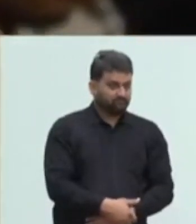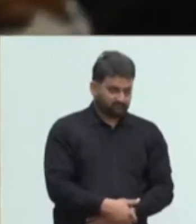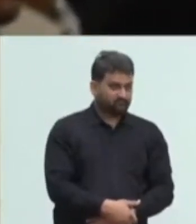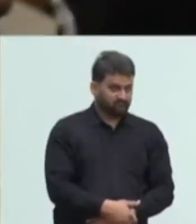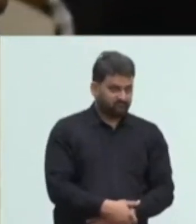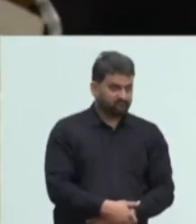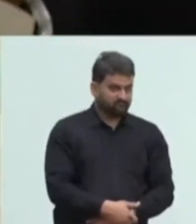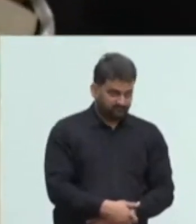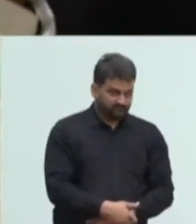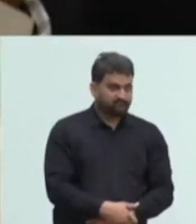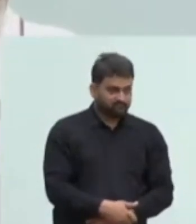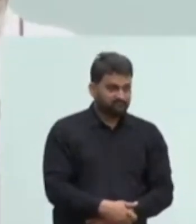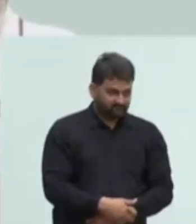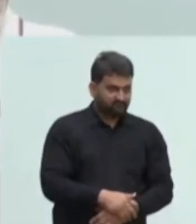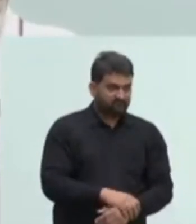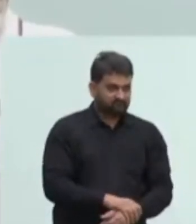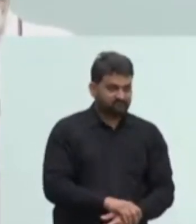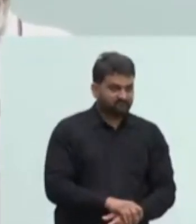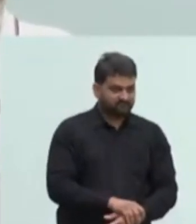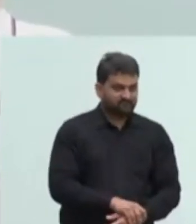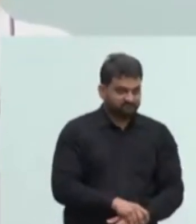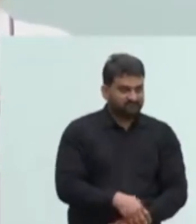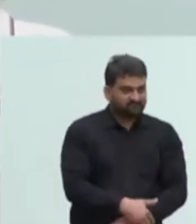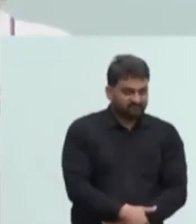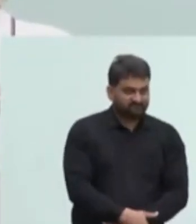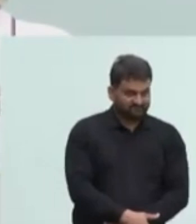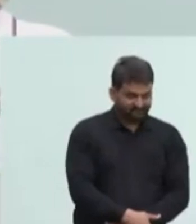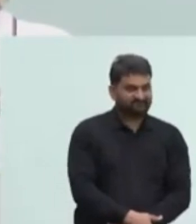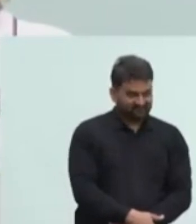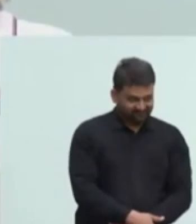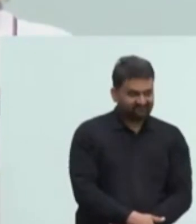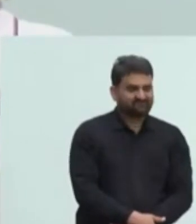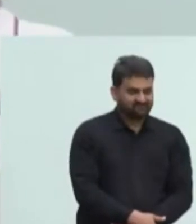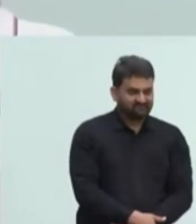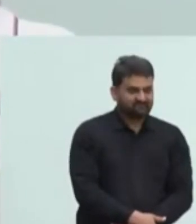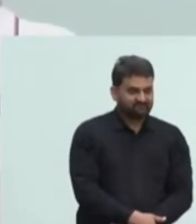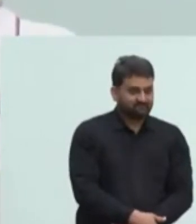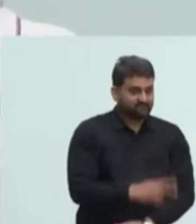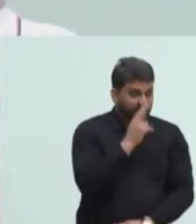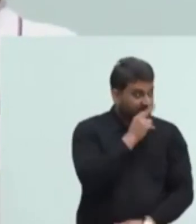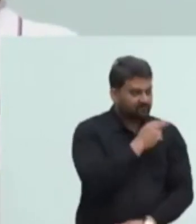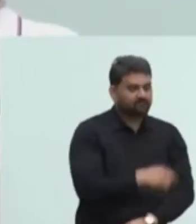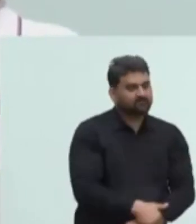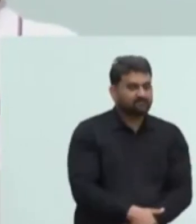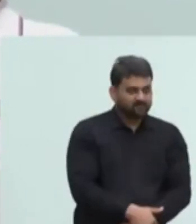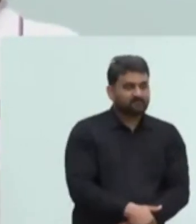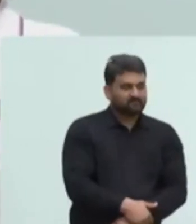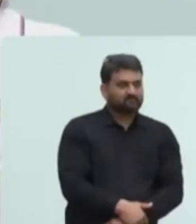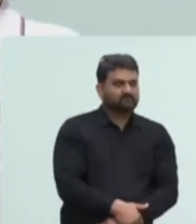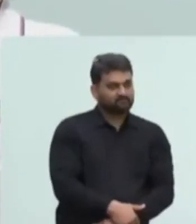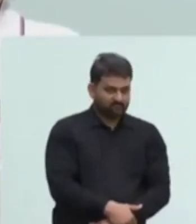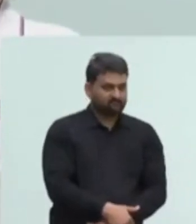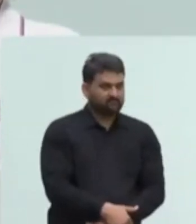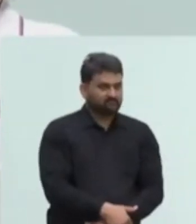है आ मेरे पिताजी और मेरे चाचा जी पहलवान थे मैंने उन्हीं को देखकर पहलवानी सीखी और वह गुड न्यूज में आया